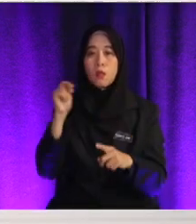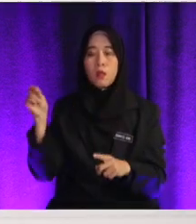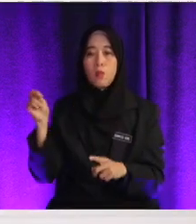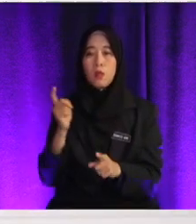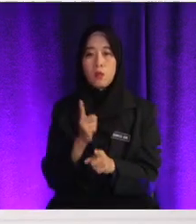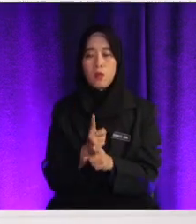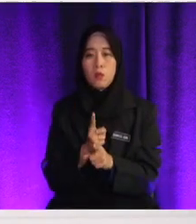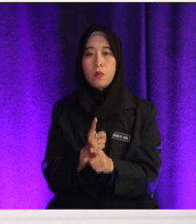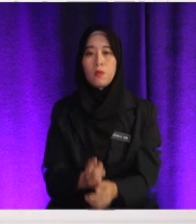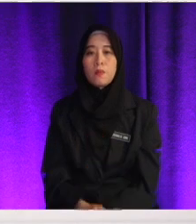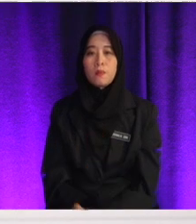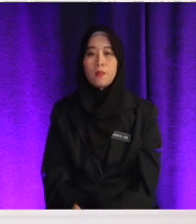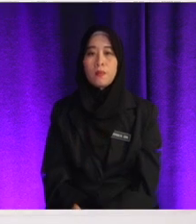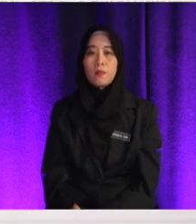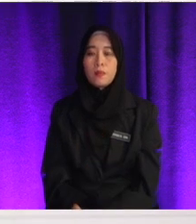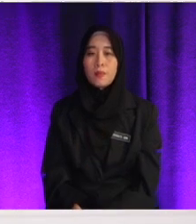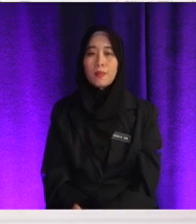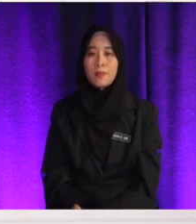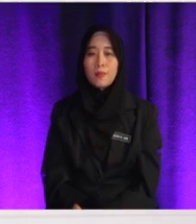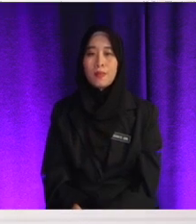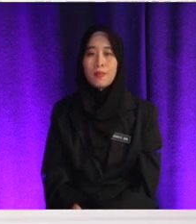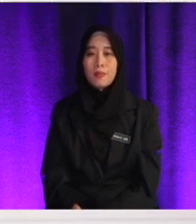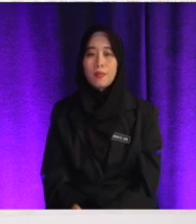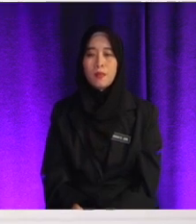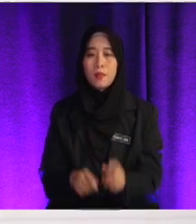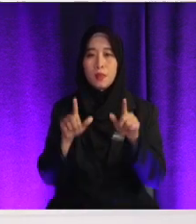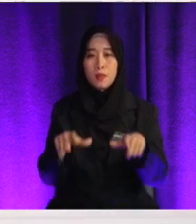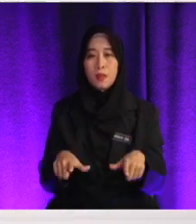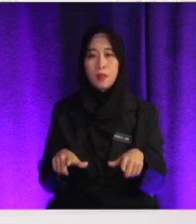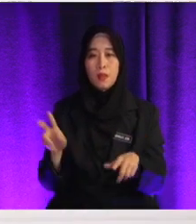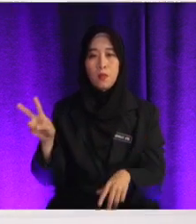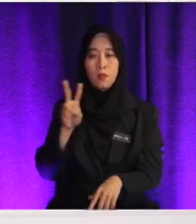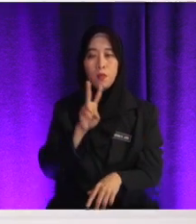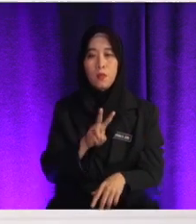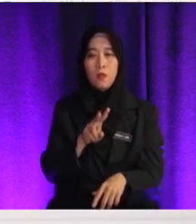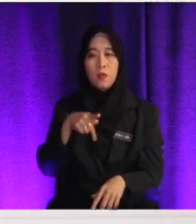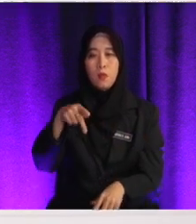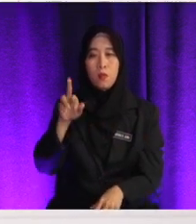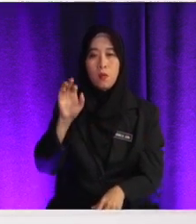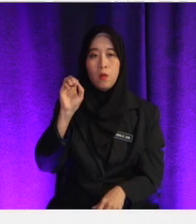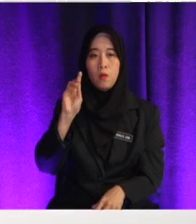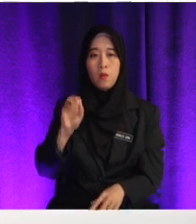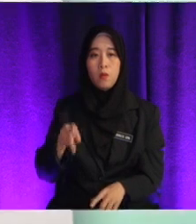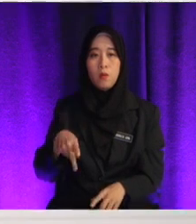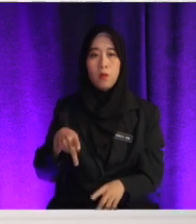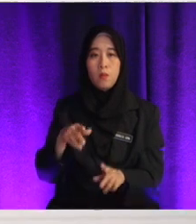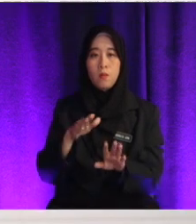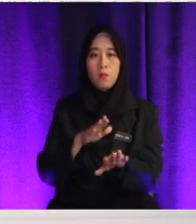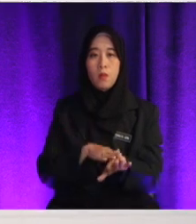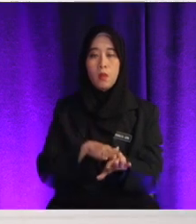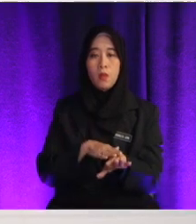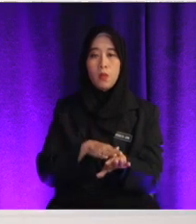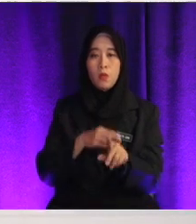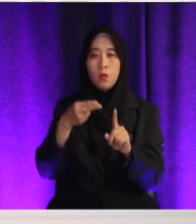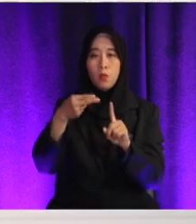SMK Kampai. Ya, besok saya datang, cikgu. Okey, kemudian meletakkan kedua-dua prop pada setiap hujung fuse cartridge. Betul ke